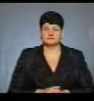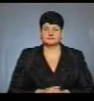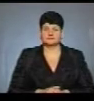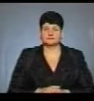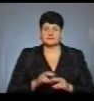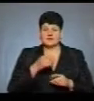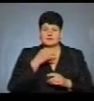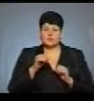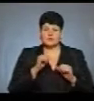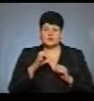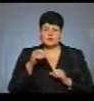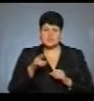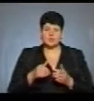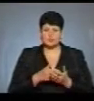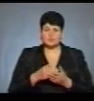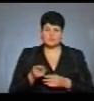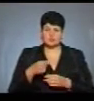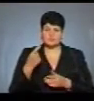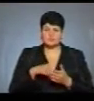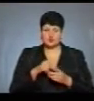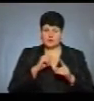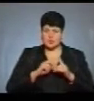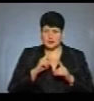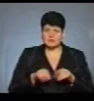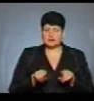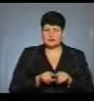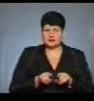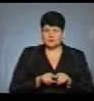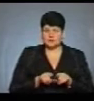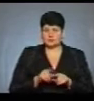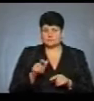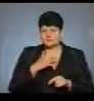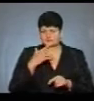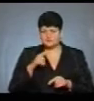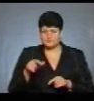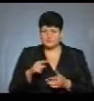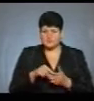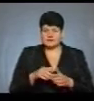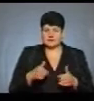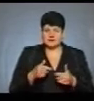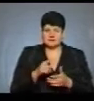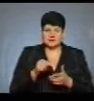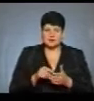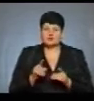Як повідомили управління соціальної політики Тернопільської міської ради, також чимало жителів міста звертається з питаннями, чому немає пільг